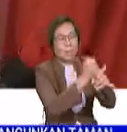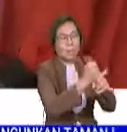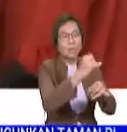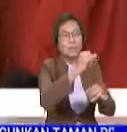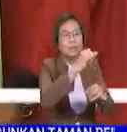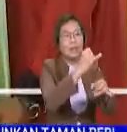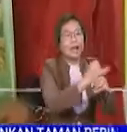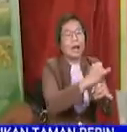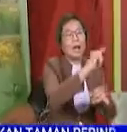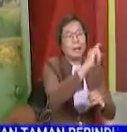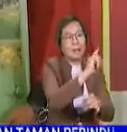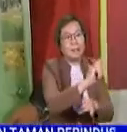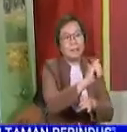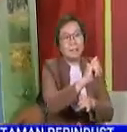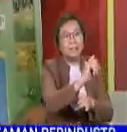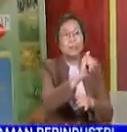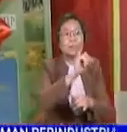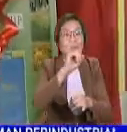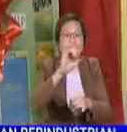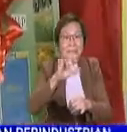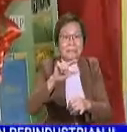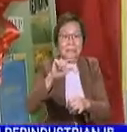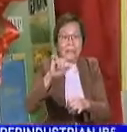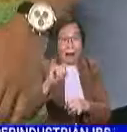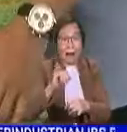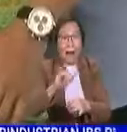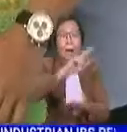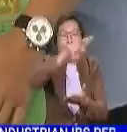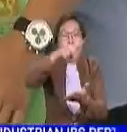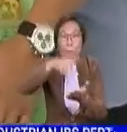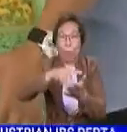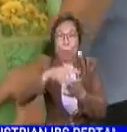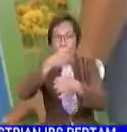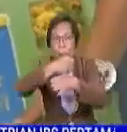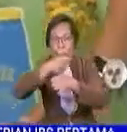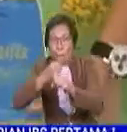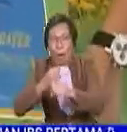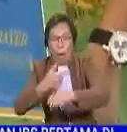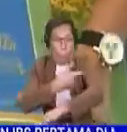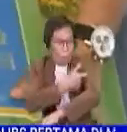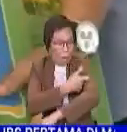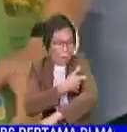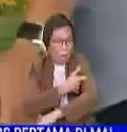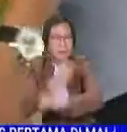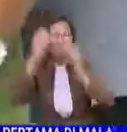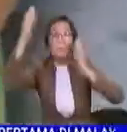Genom Negara MGI akan dinaik taraf kepada Pusat Genom dan Pembangunan Vaksin Negara.